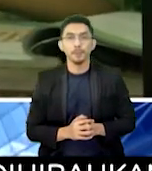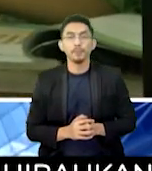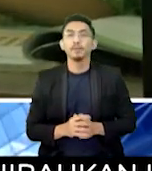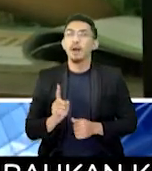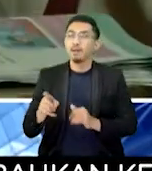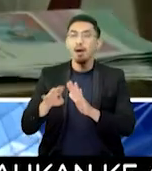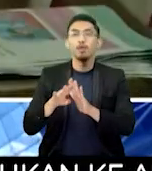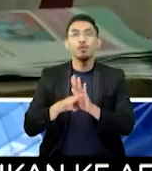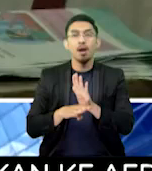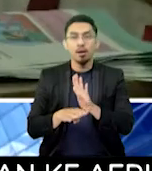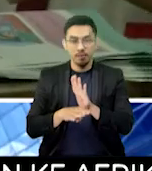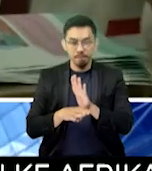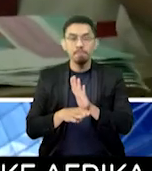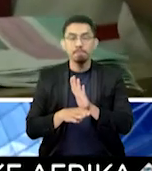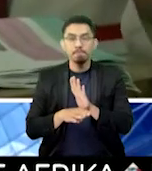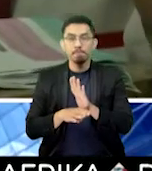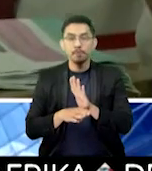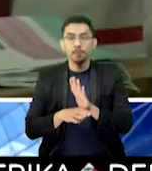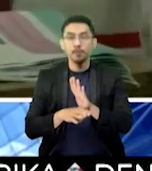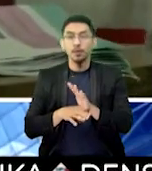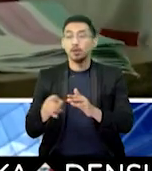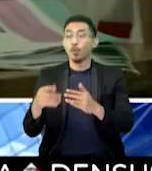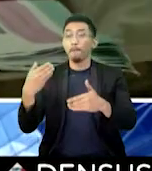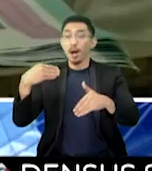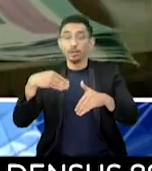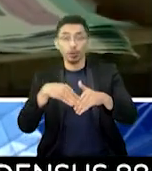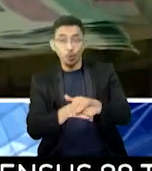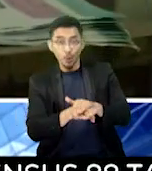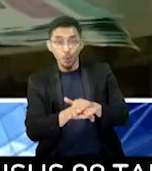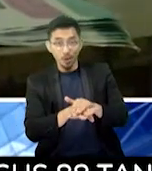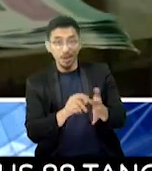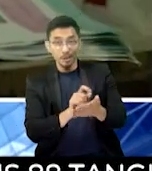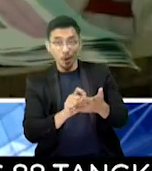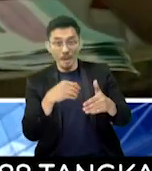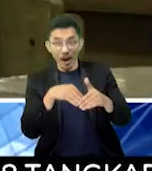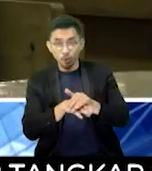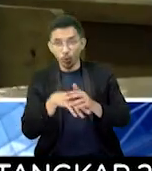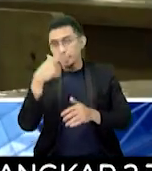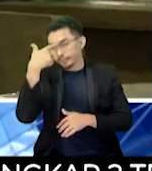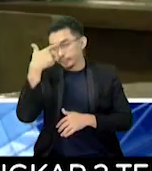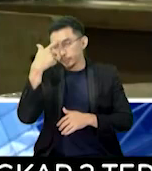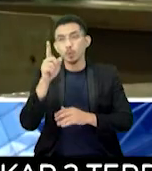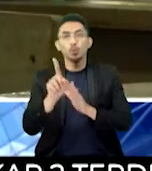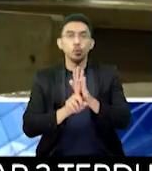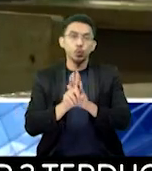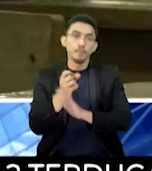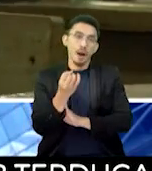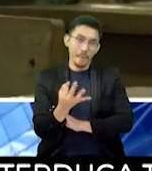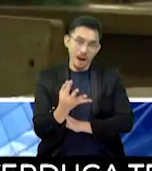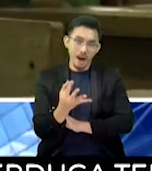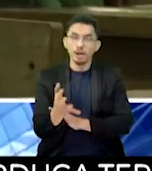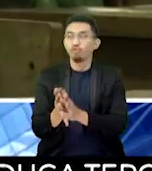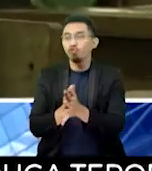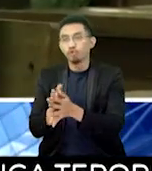sejak pukul 03.00 Waktu Indonesia Barat ini wajib untuk suhu dan juga perlengkapan Provos seperti menggunakan masker serta mencuci tangan